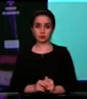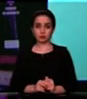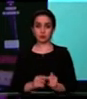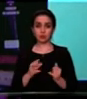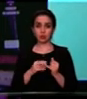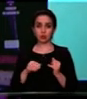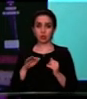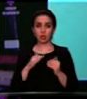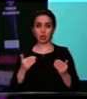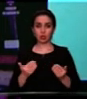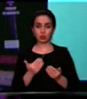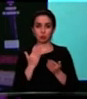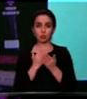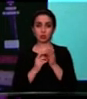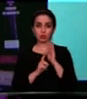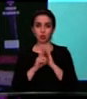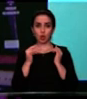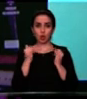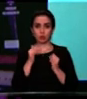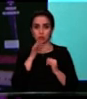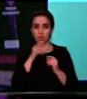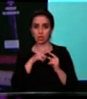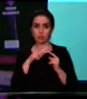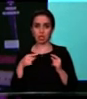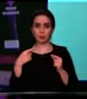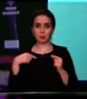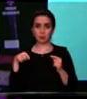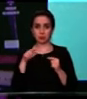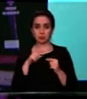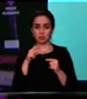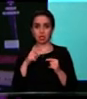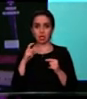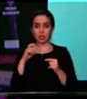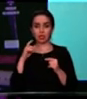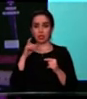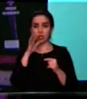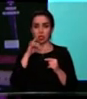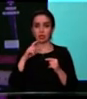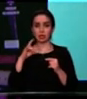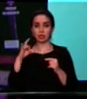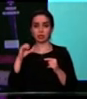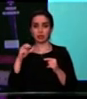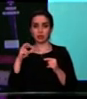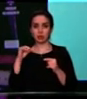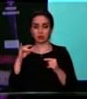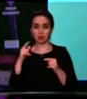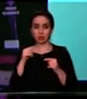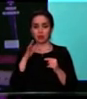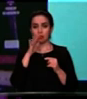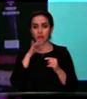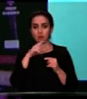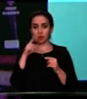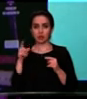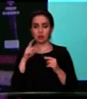Yerda hayot paydo bo'lgandan to hozirga qadar biz eralarga, eralarni esa